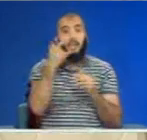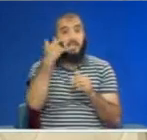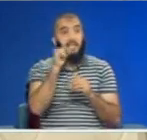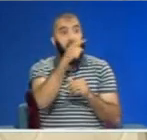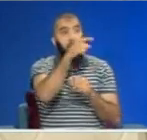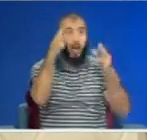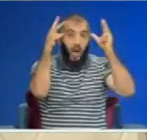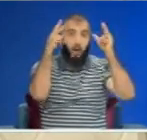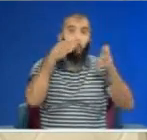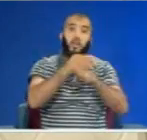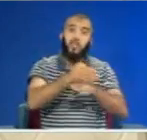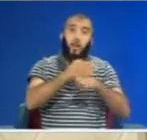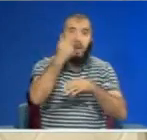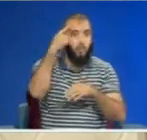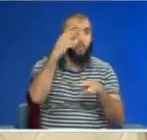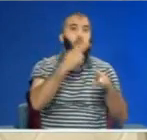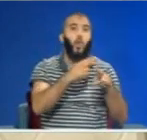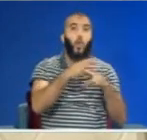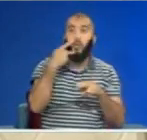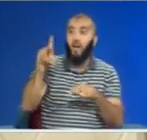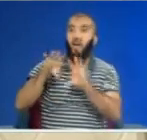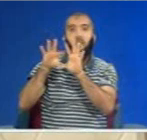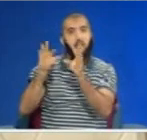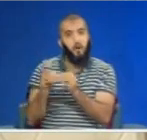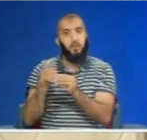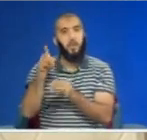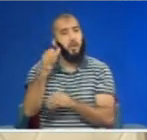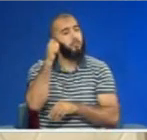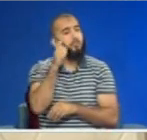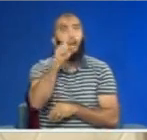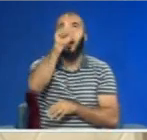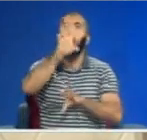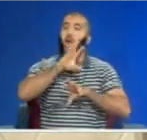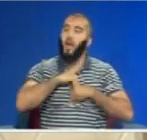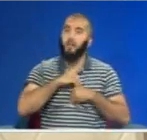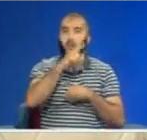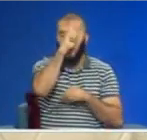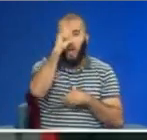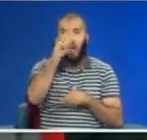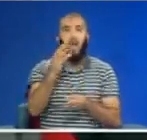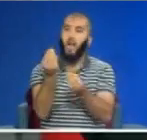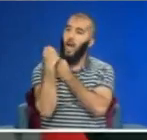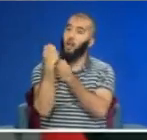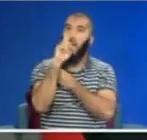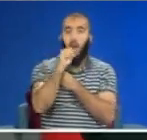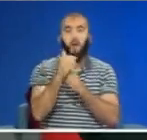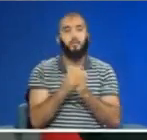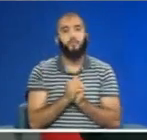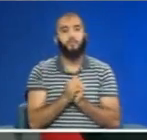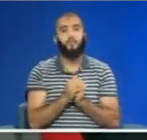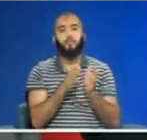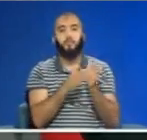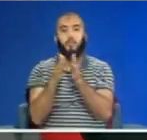باسم العائلة الأولى أيضا أضحية تامة وصحيحة ومأجور عليها إن شاء الله. إن شاء الله. إن شاء الله. سؤال مروى